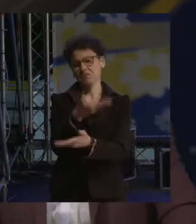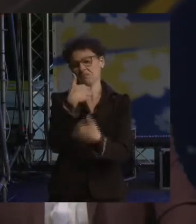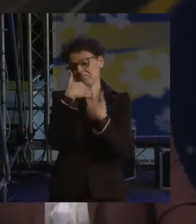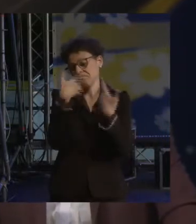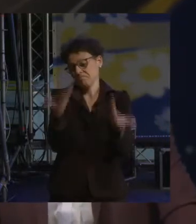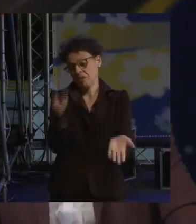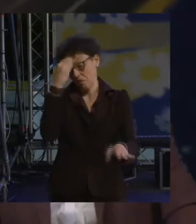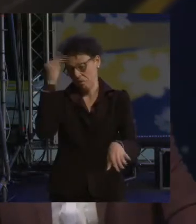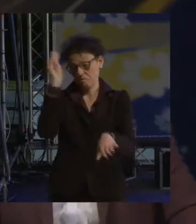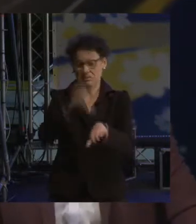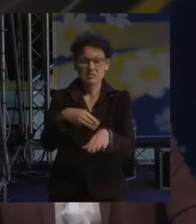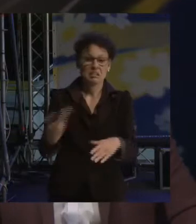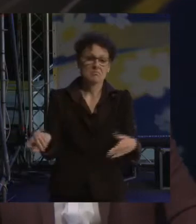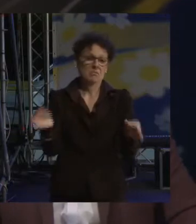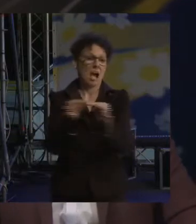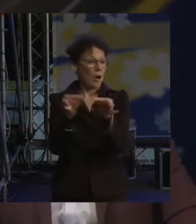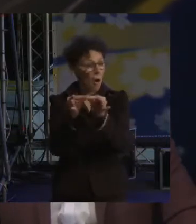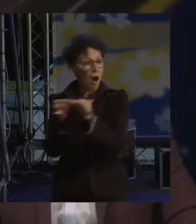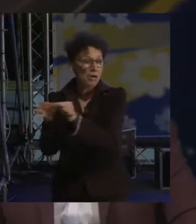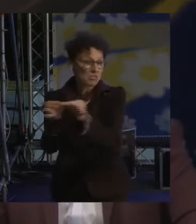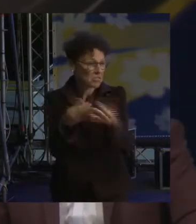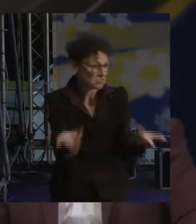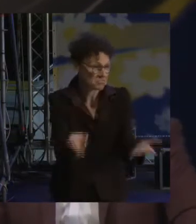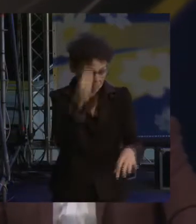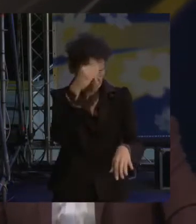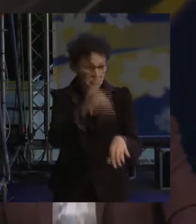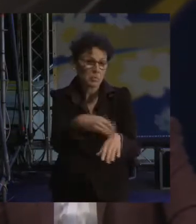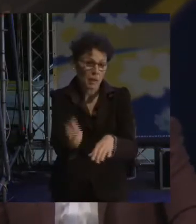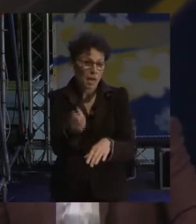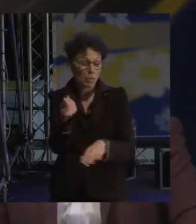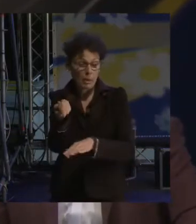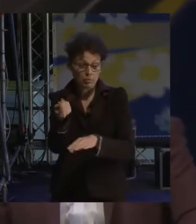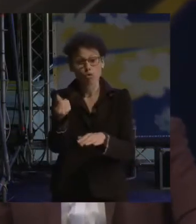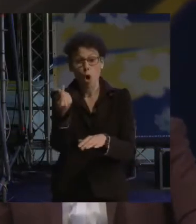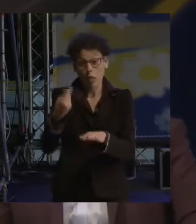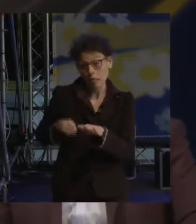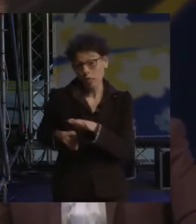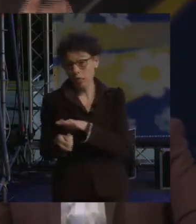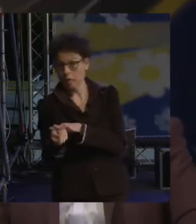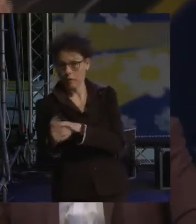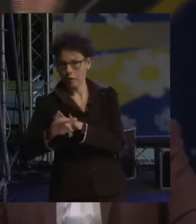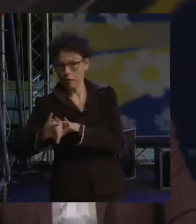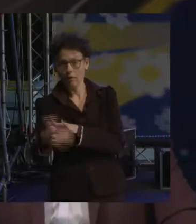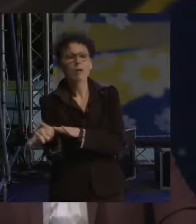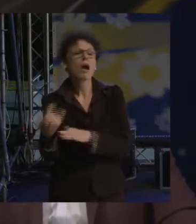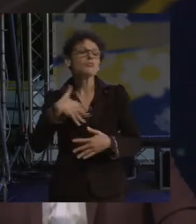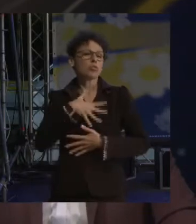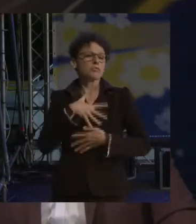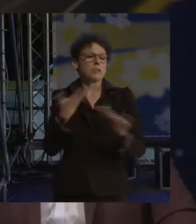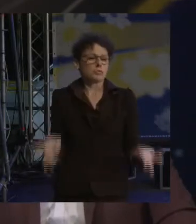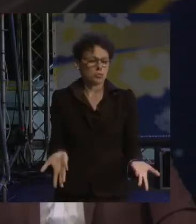del consenso purché sia che vuol dire bisogna dare la mancetta pensate agli 80 euro di renzi altri 10 miliardi di euro buttati